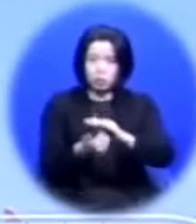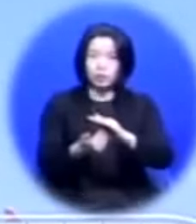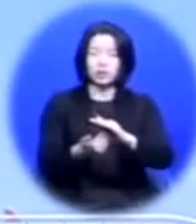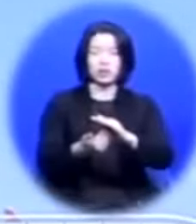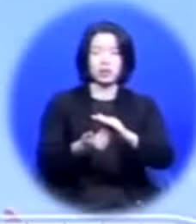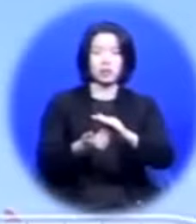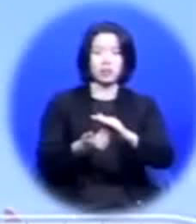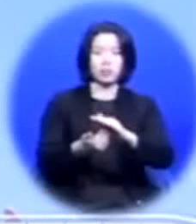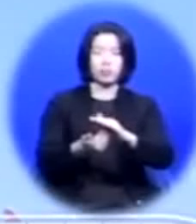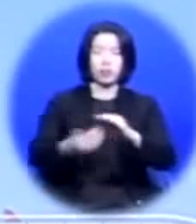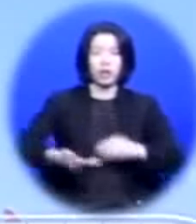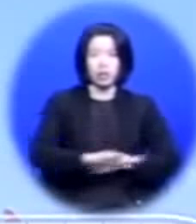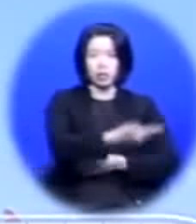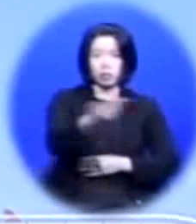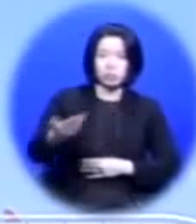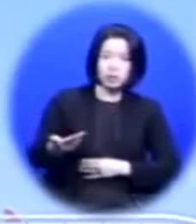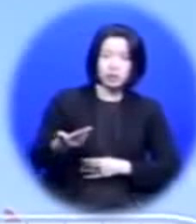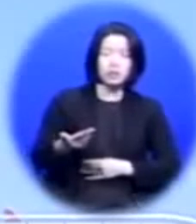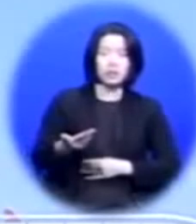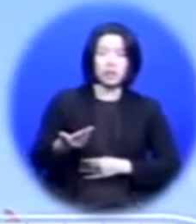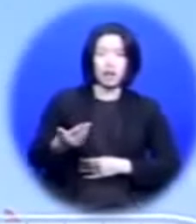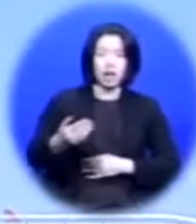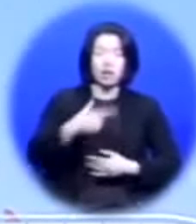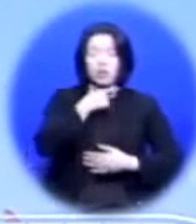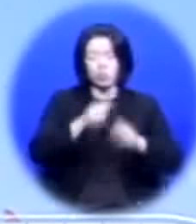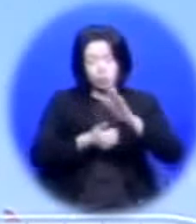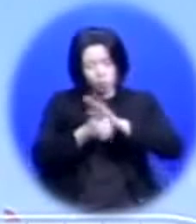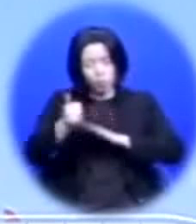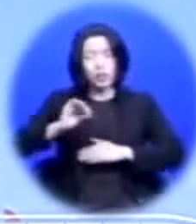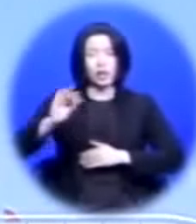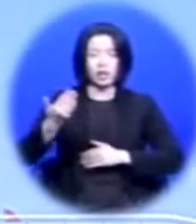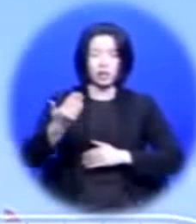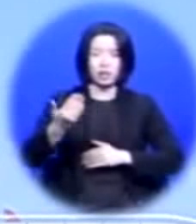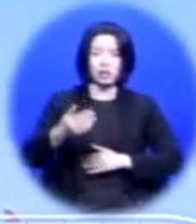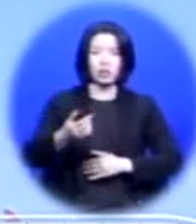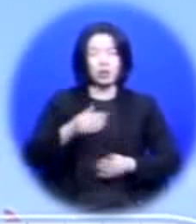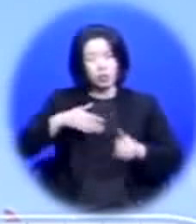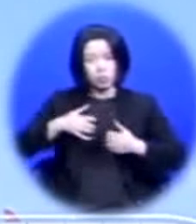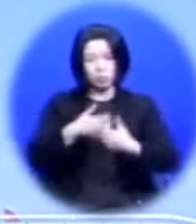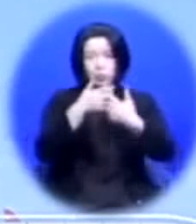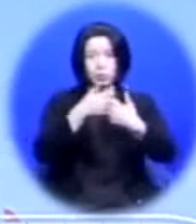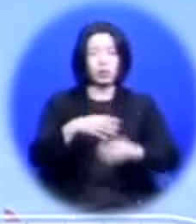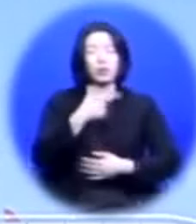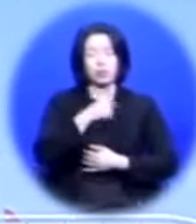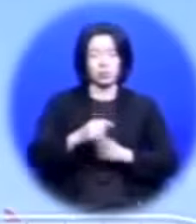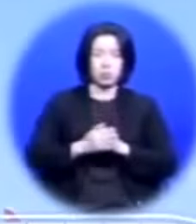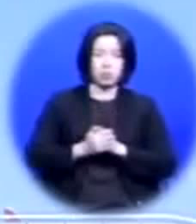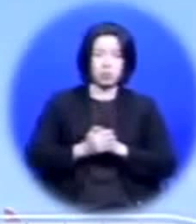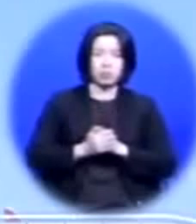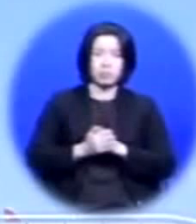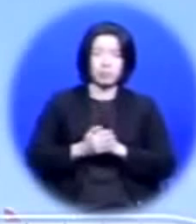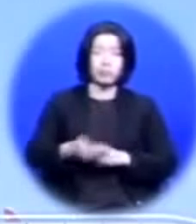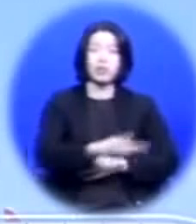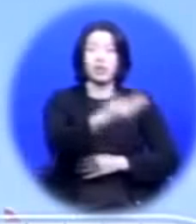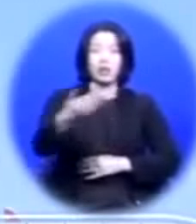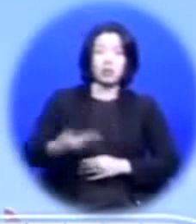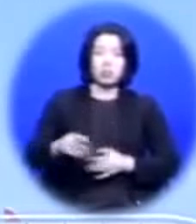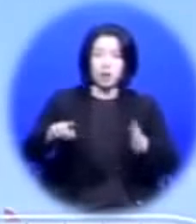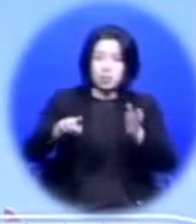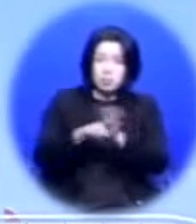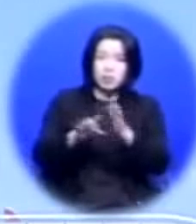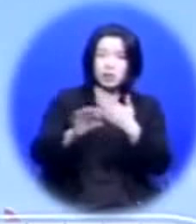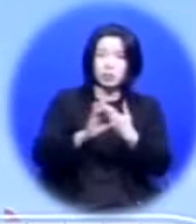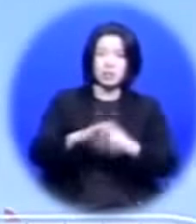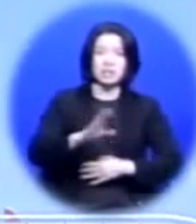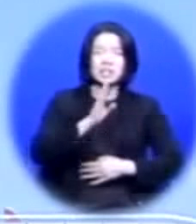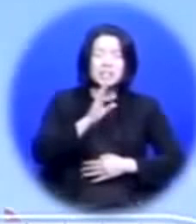이루어지기를 여러분이 소원하게 되기를 도전하고 싶어요 여러분이 믿으려면 진짜